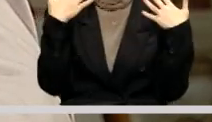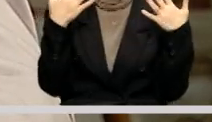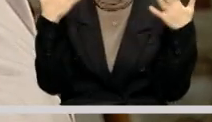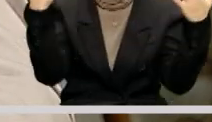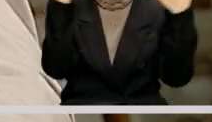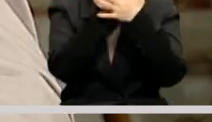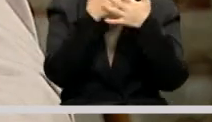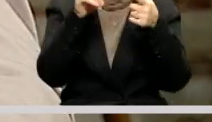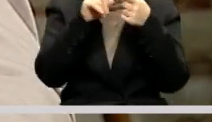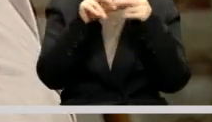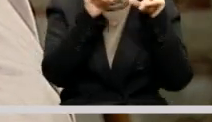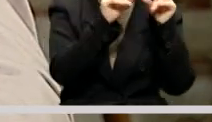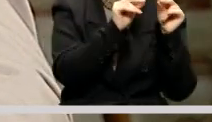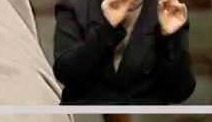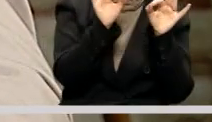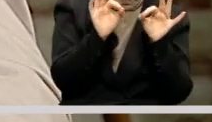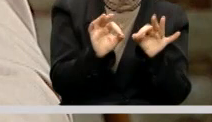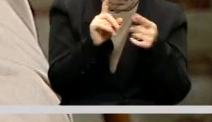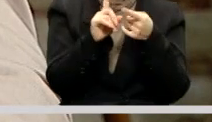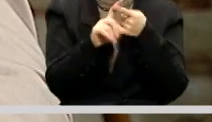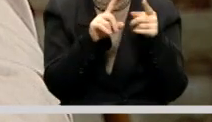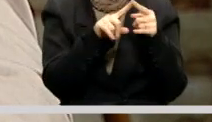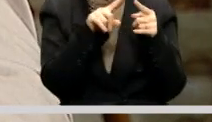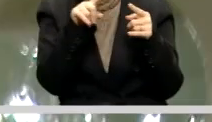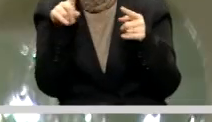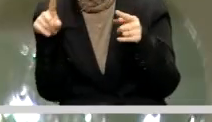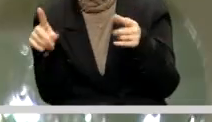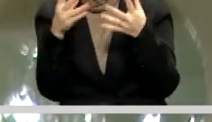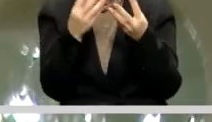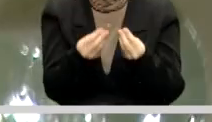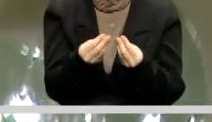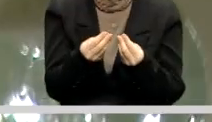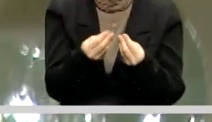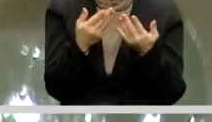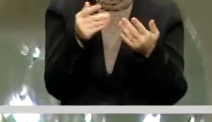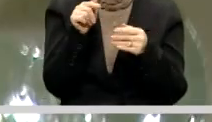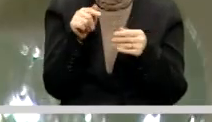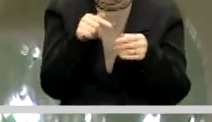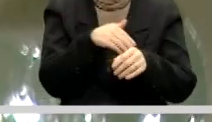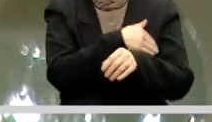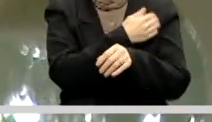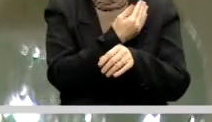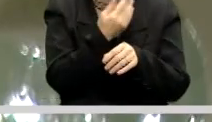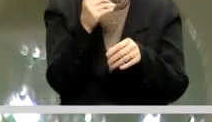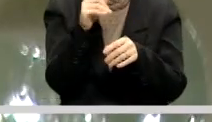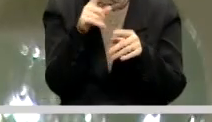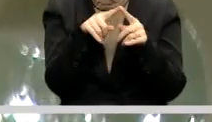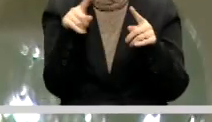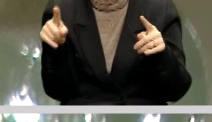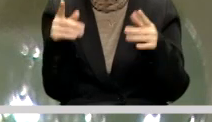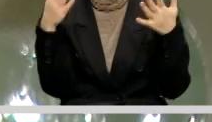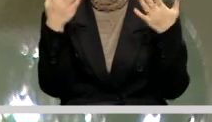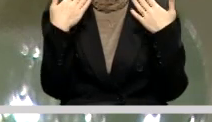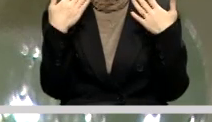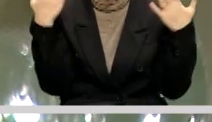biz uykumuzu başlatıp sürdürebiliyoruz. Yani aslında o da doğal bir süreç. Çünkü bir manada o hava kararıyor bizim